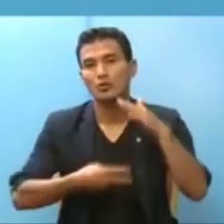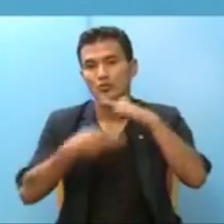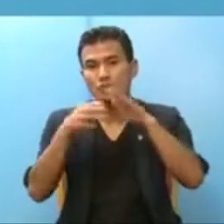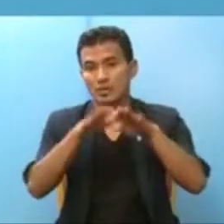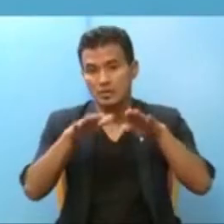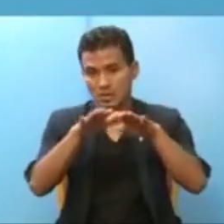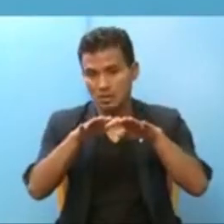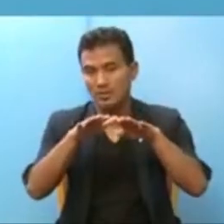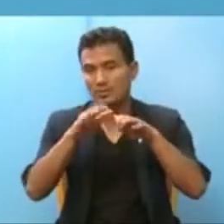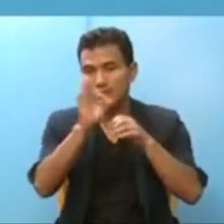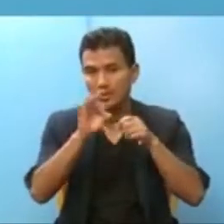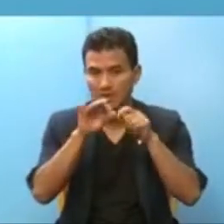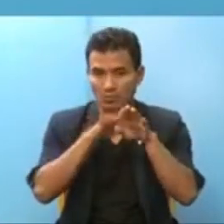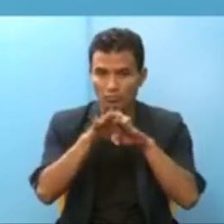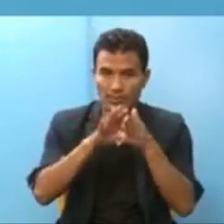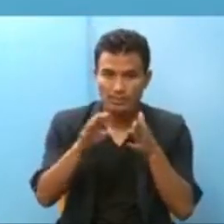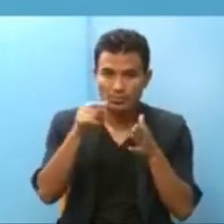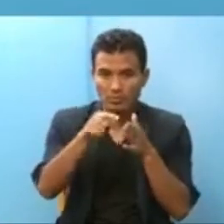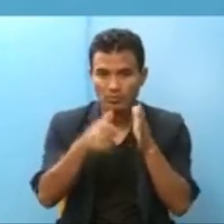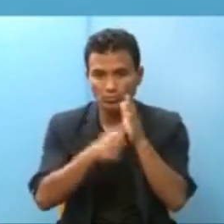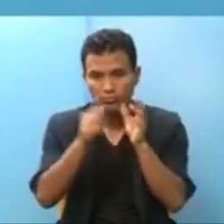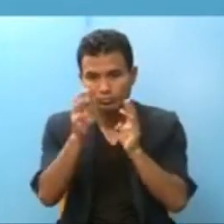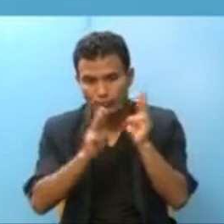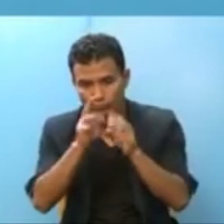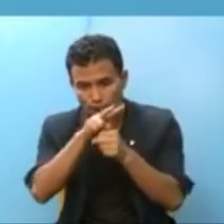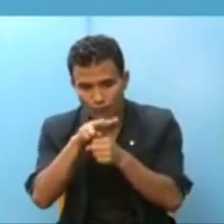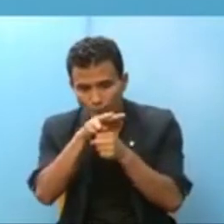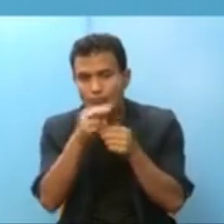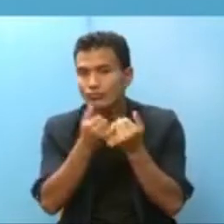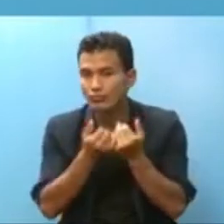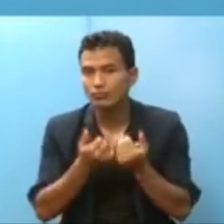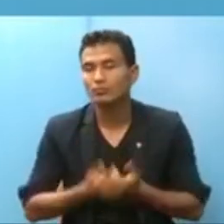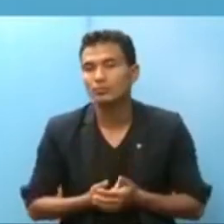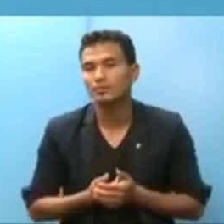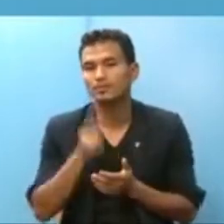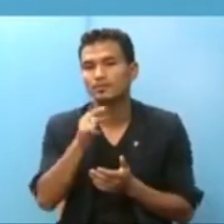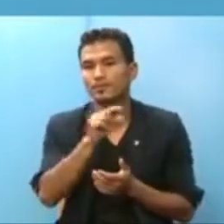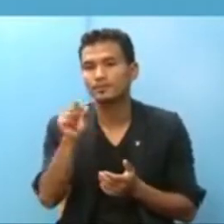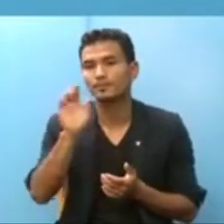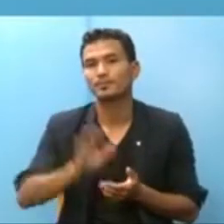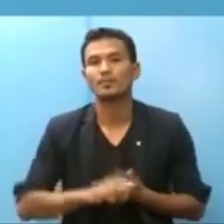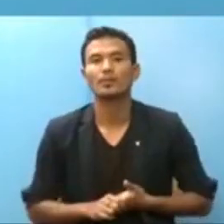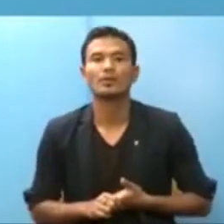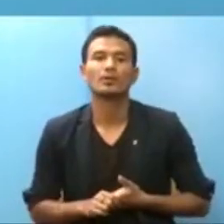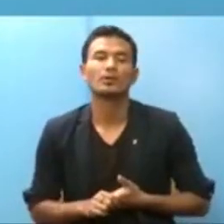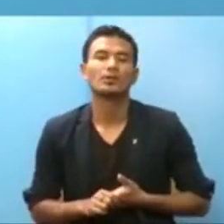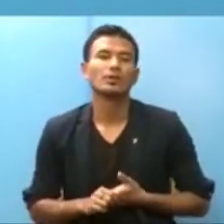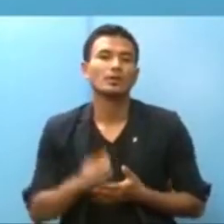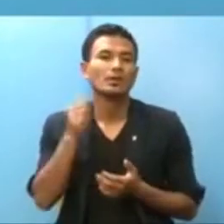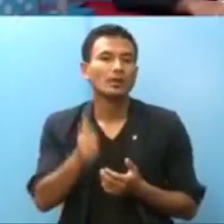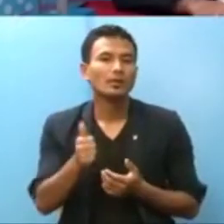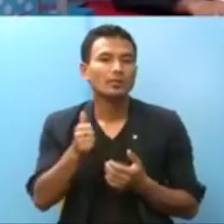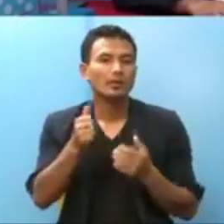निकाय बाट था तेसको मानिटृरिंग ह पोनी तो किस्ता कुरहर रूँ छोनी अब